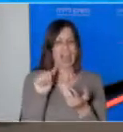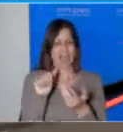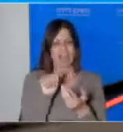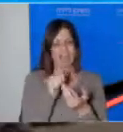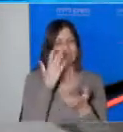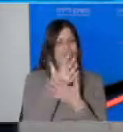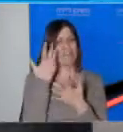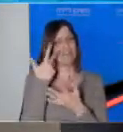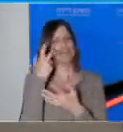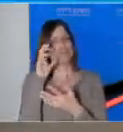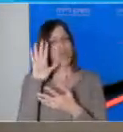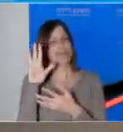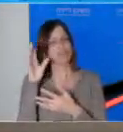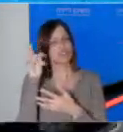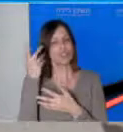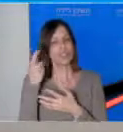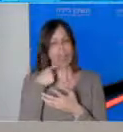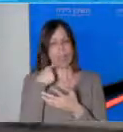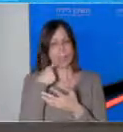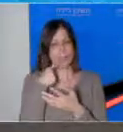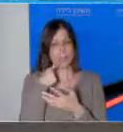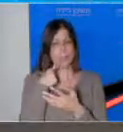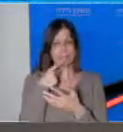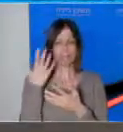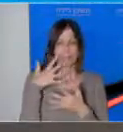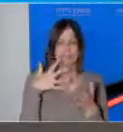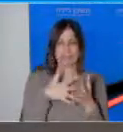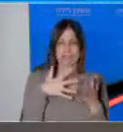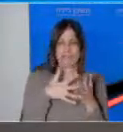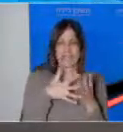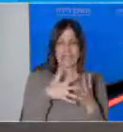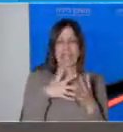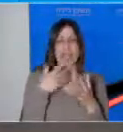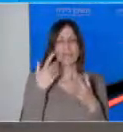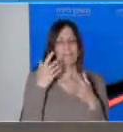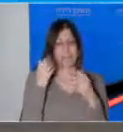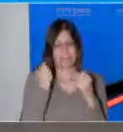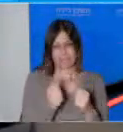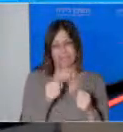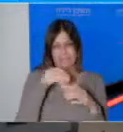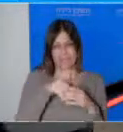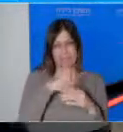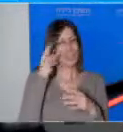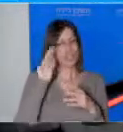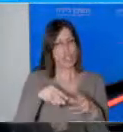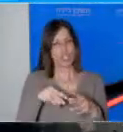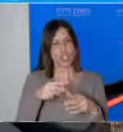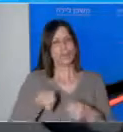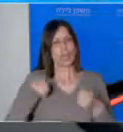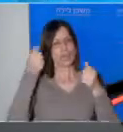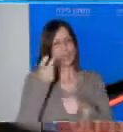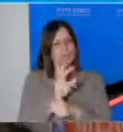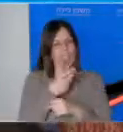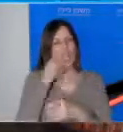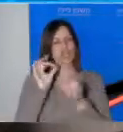לפני 35 שנה קבע, כשהם בקר המשרד לביטחון פנים, קבע שיש תרבות שקר במשטרת ישראל. השופט זיילר